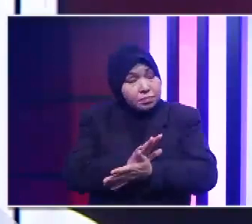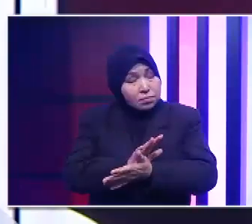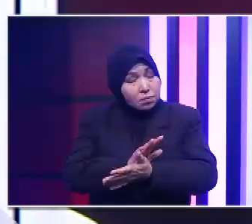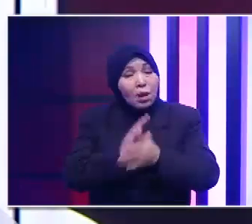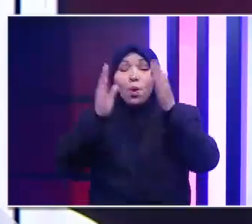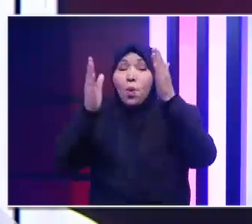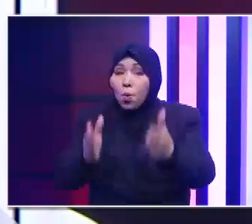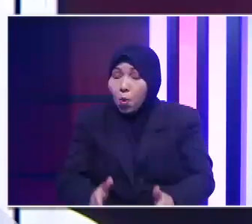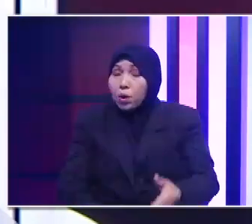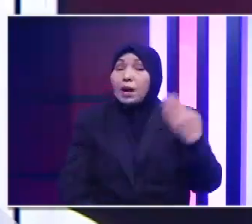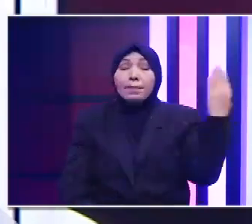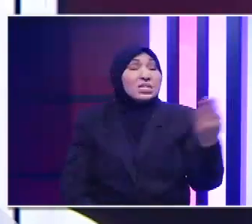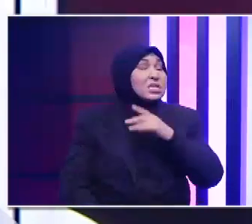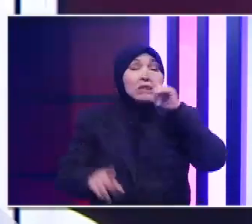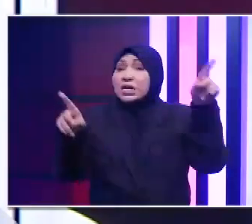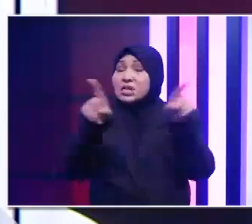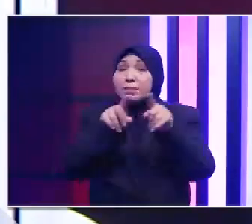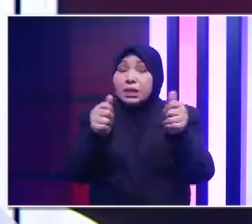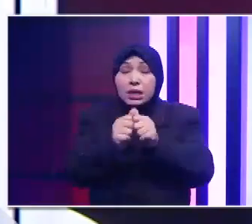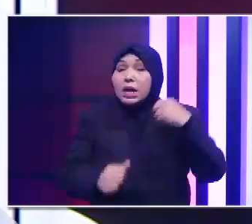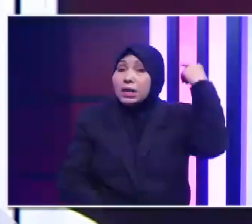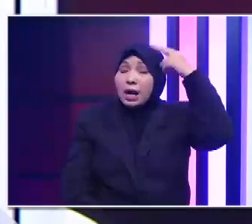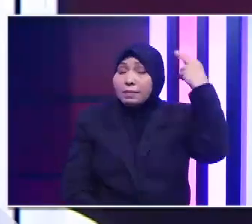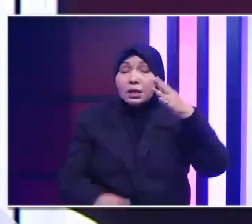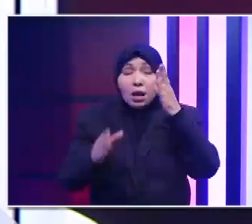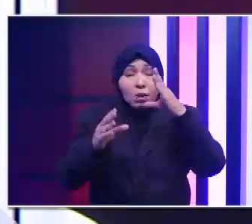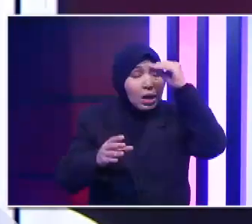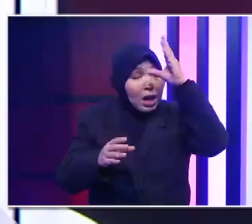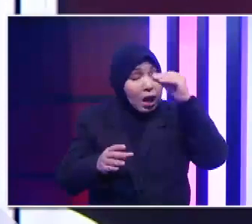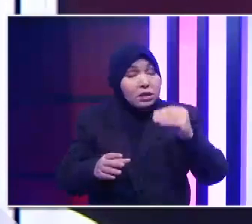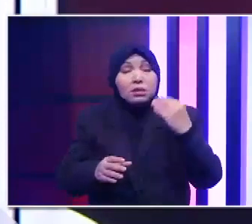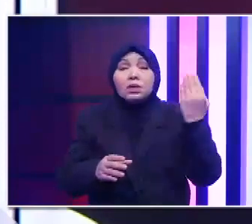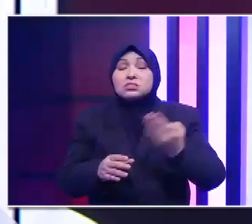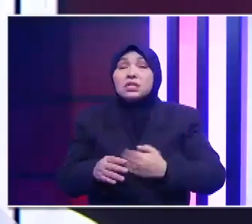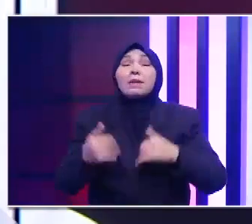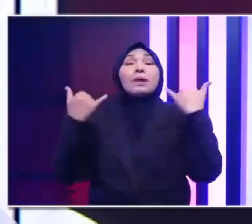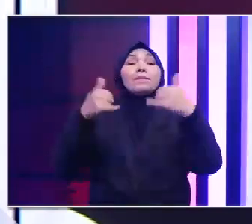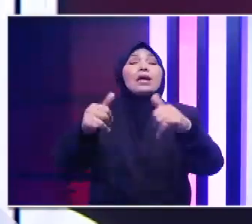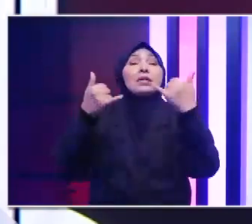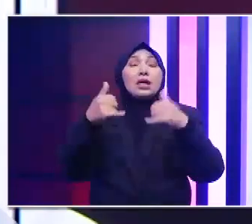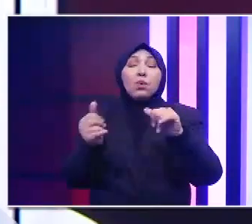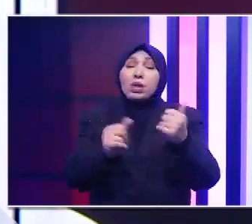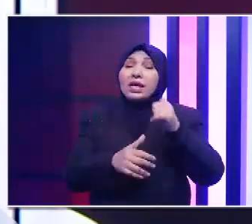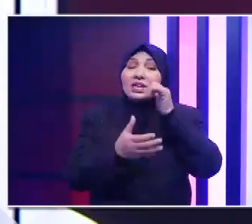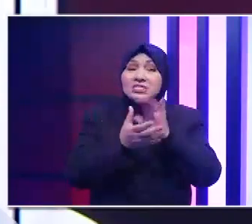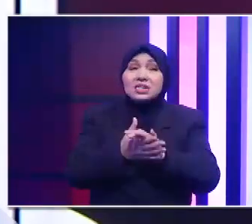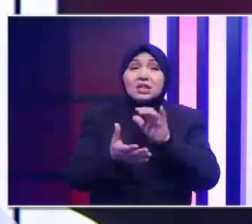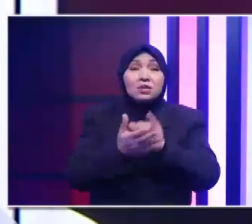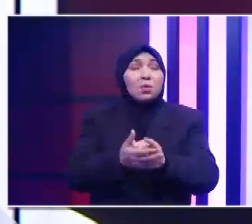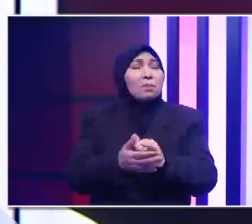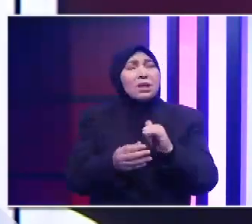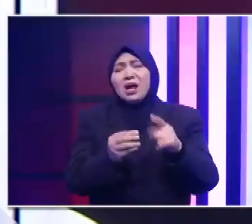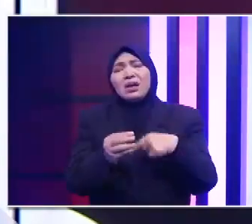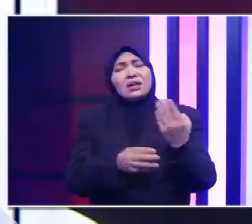Hai orang biasa tidak sama dengan nabi kalau lelaki biasa dipermainkan oleh istrinya Ha makai itu benda yang kita ktp-nya yang